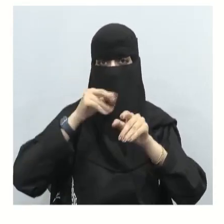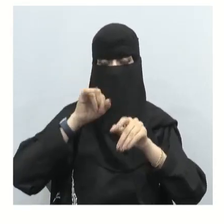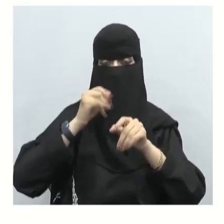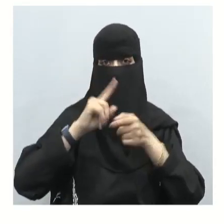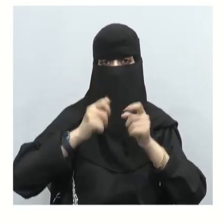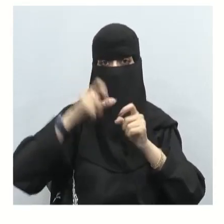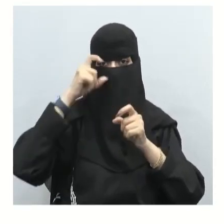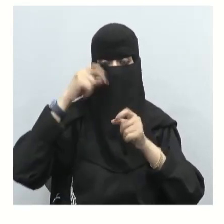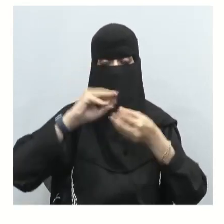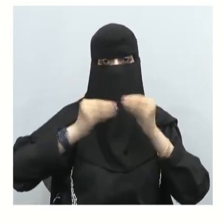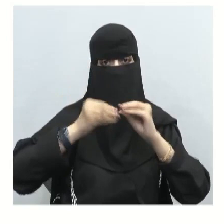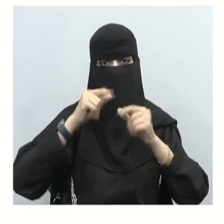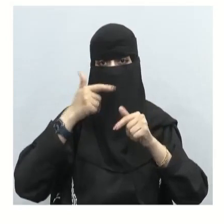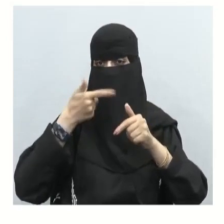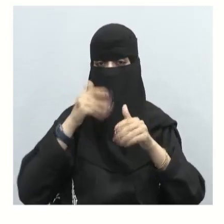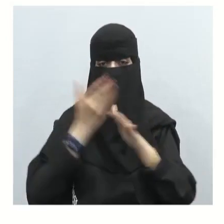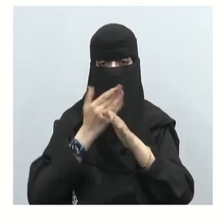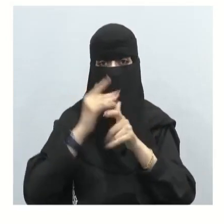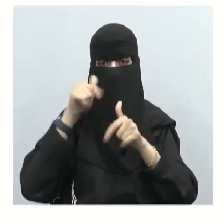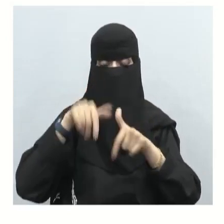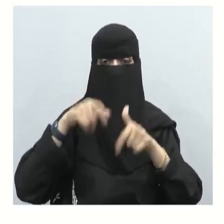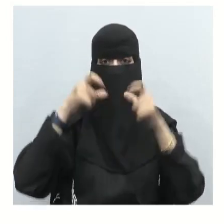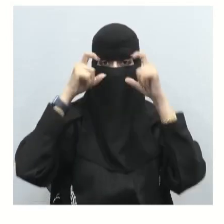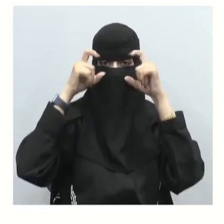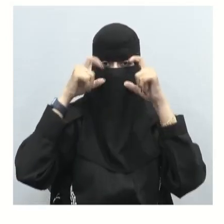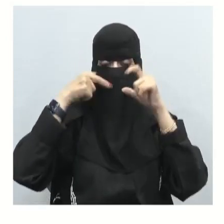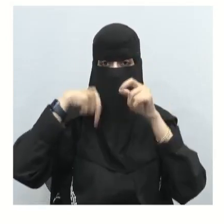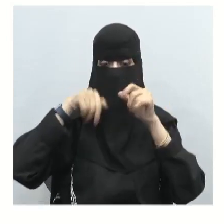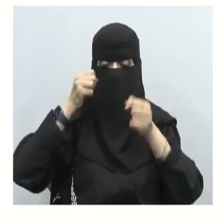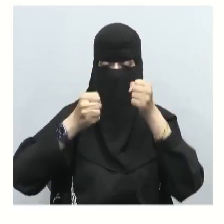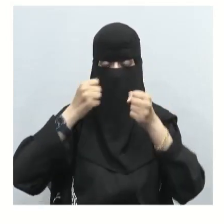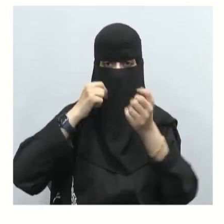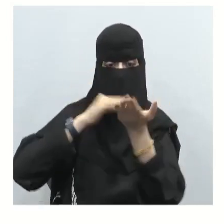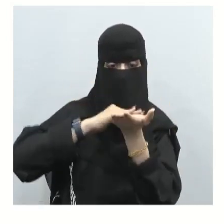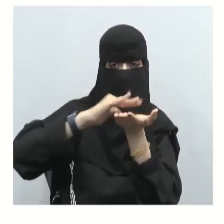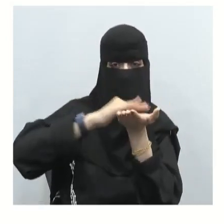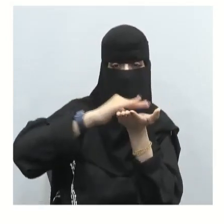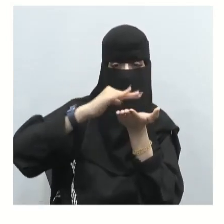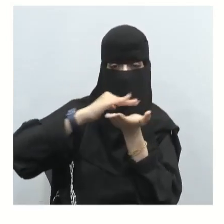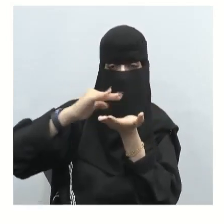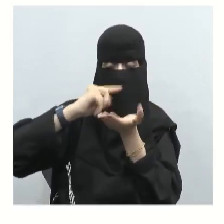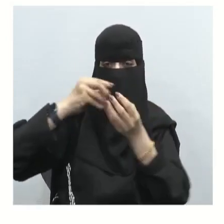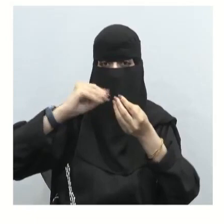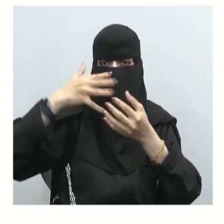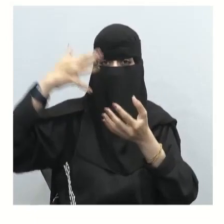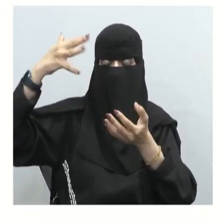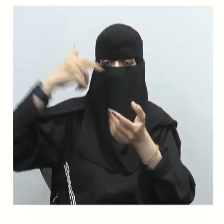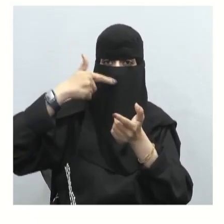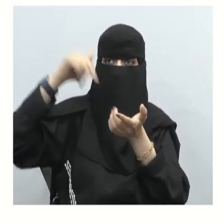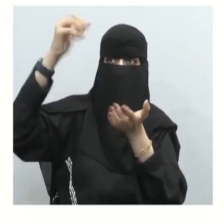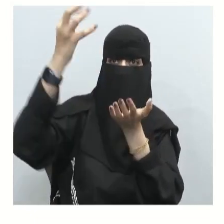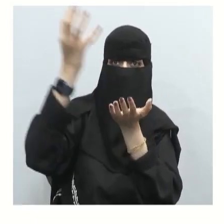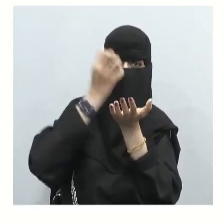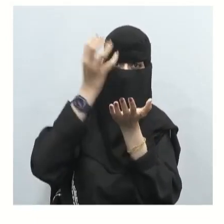الملونه لان في السيارات توجد عده سطوح لامعه يمكن من خلالها استقطاب